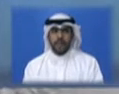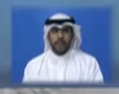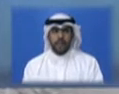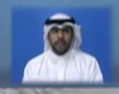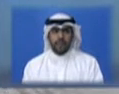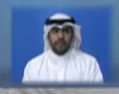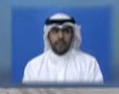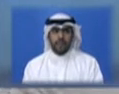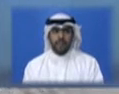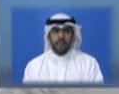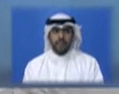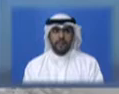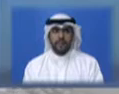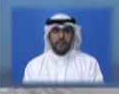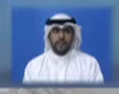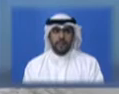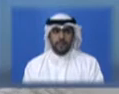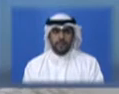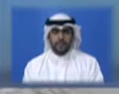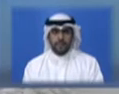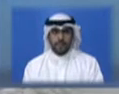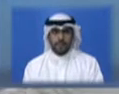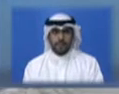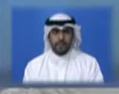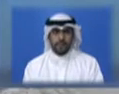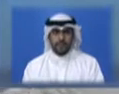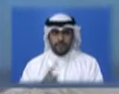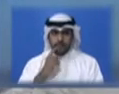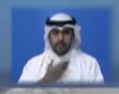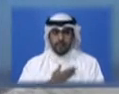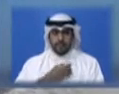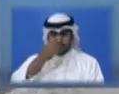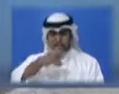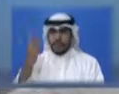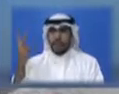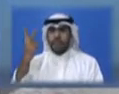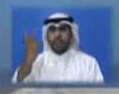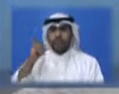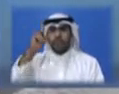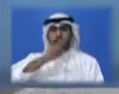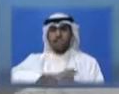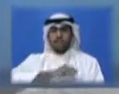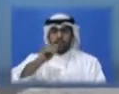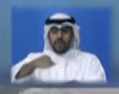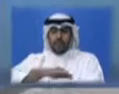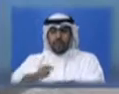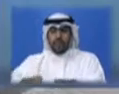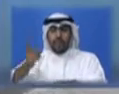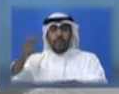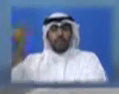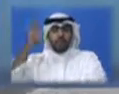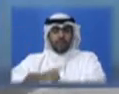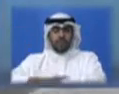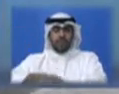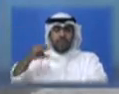زهرة محمد يمعة أرملة إبراهيم خضير لهويدي عن عمر الناهز 72